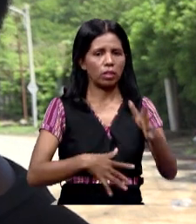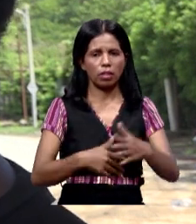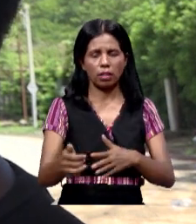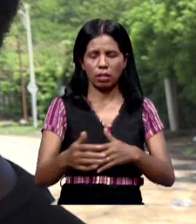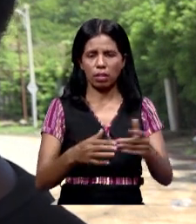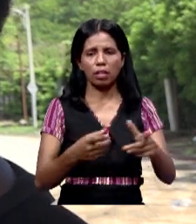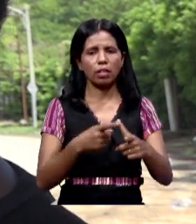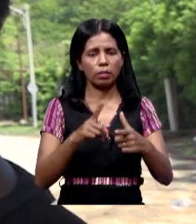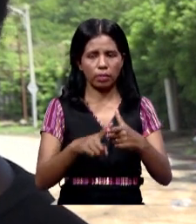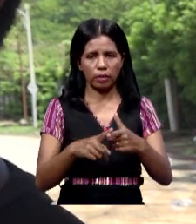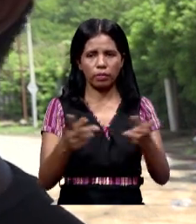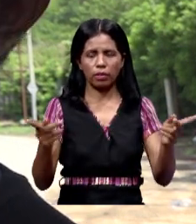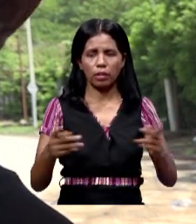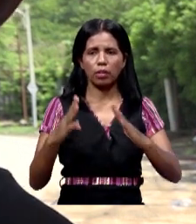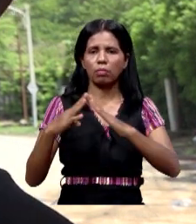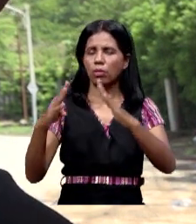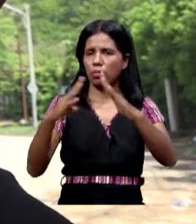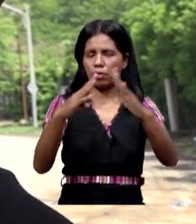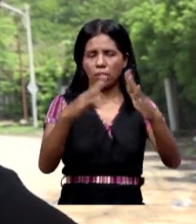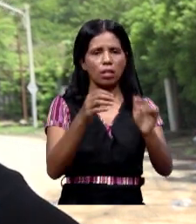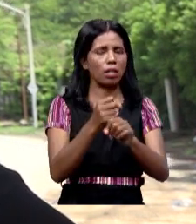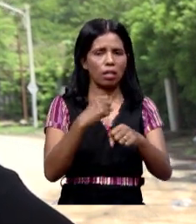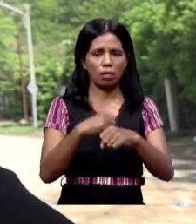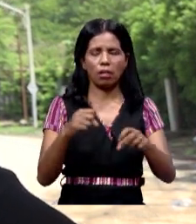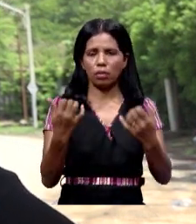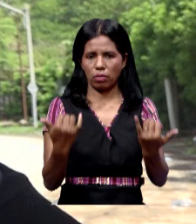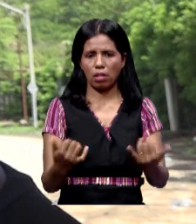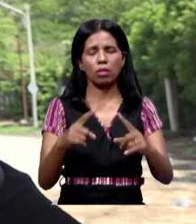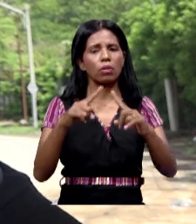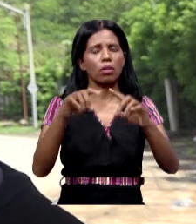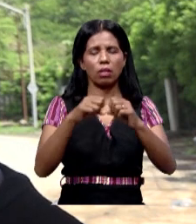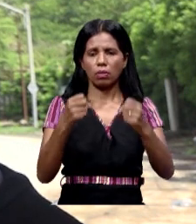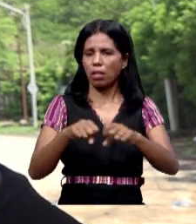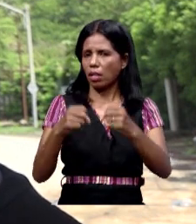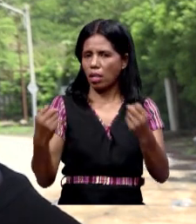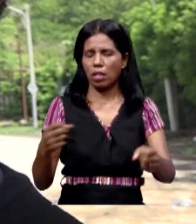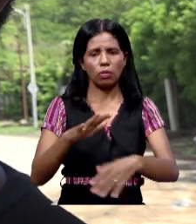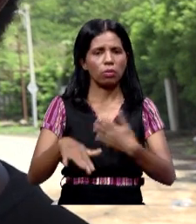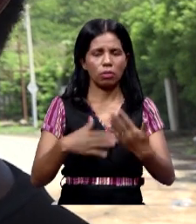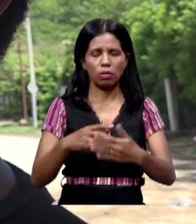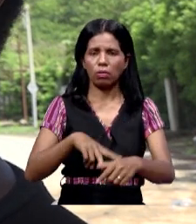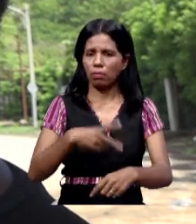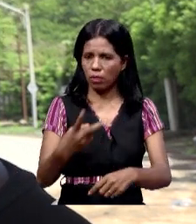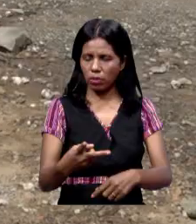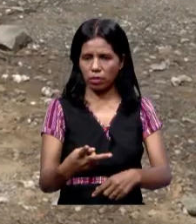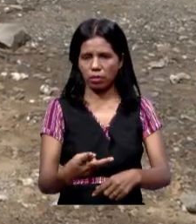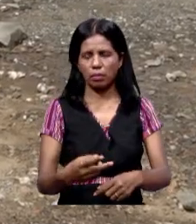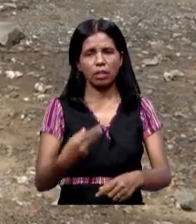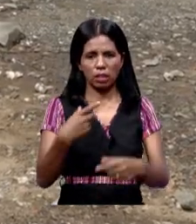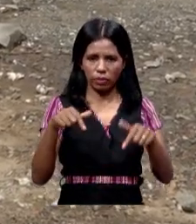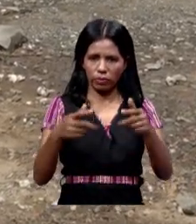depois fatin sira pe umuan sa halo halo ne sa lesa to agora nak so buhutuna i fatin ini mu sar fatin